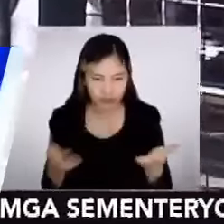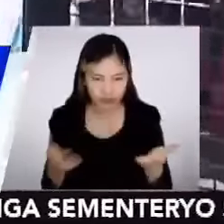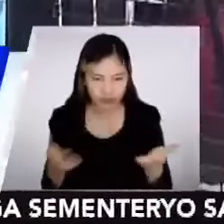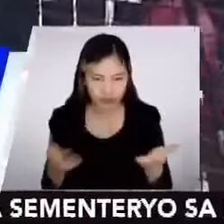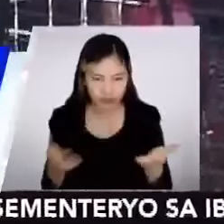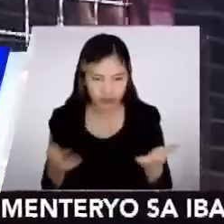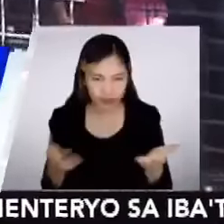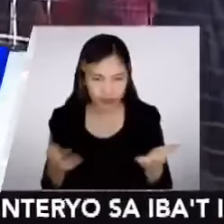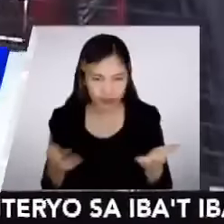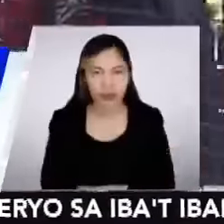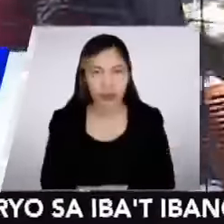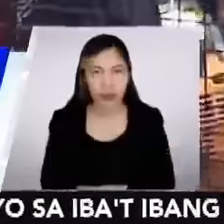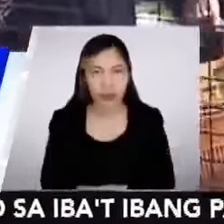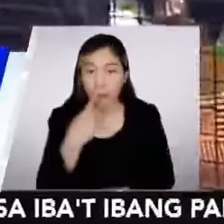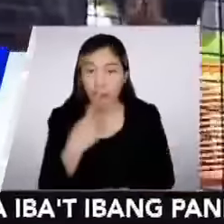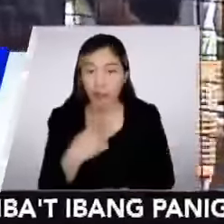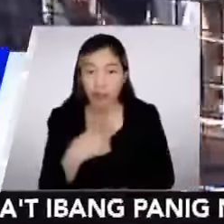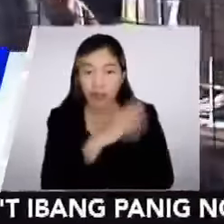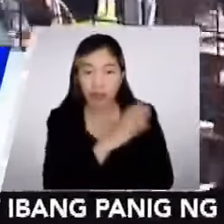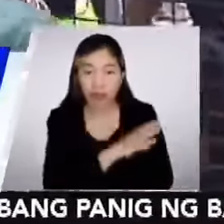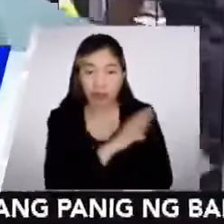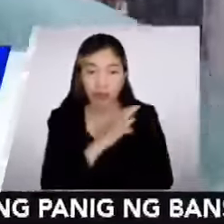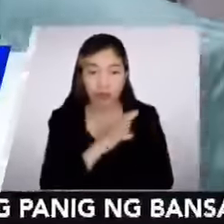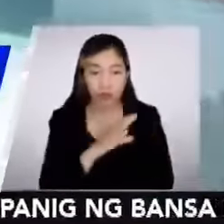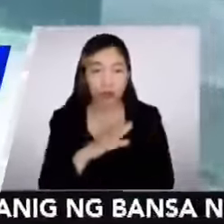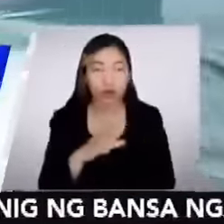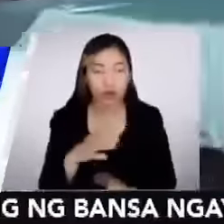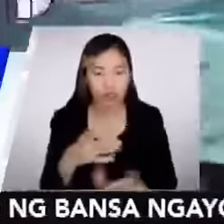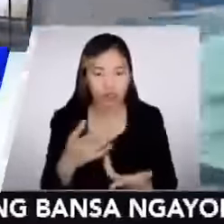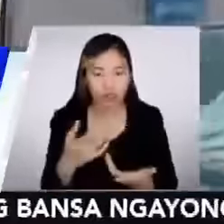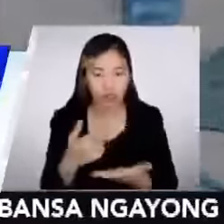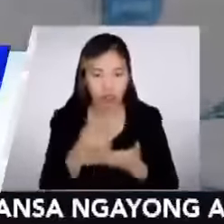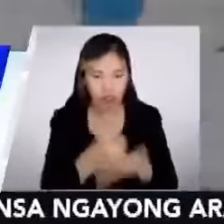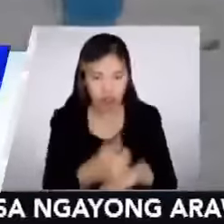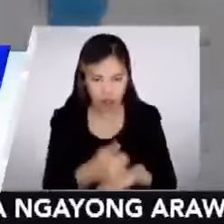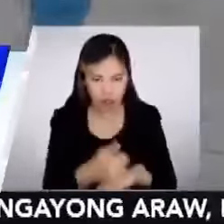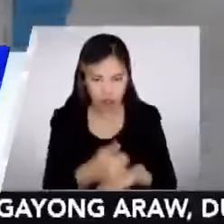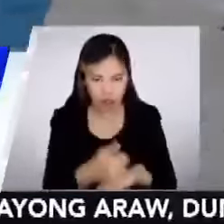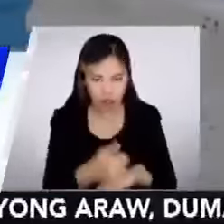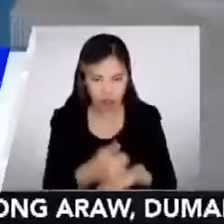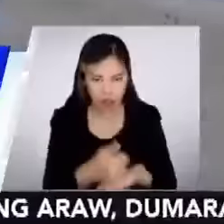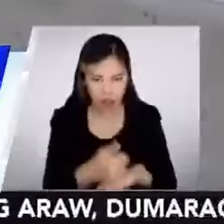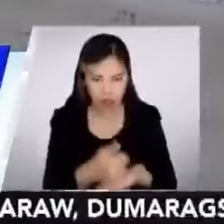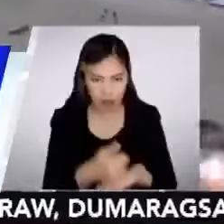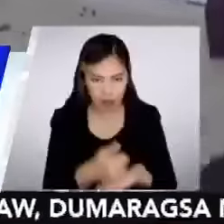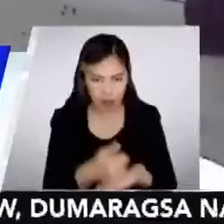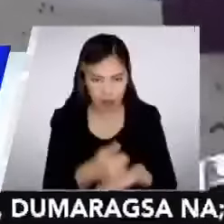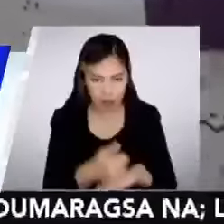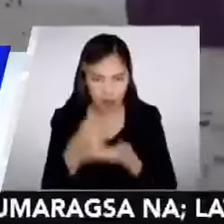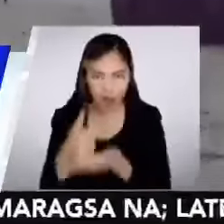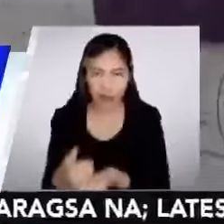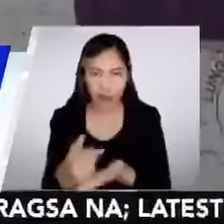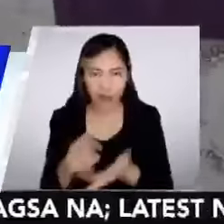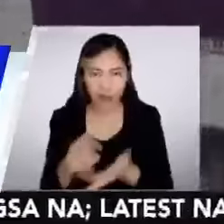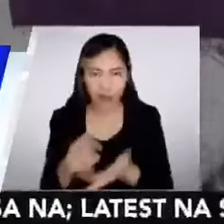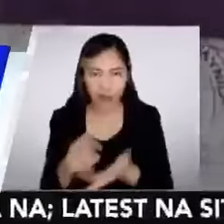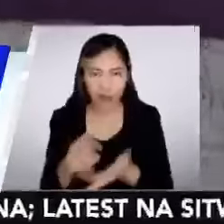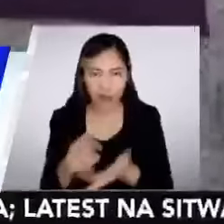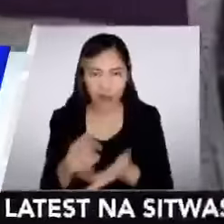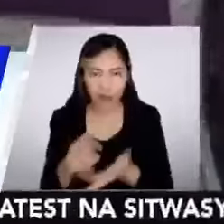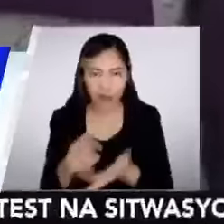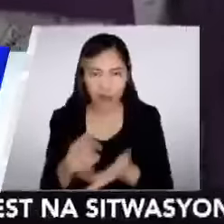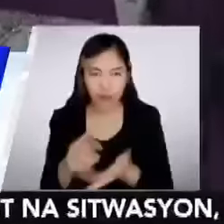na yung mga volunteer fire and rescue units sa pag-alalay sa mga nagihilo o sino mang nangangailangan ng medical response nating mga